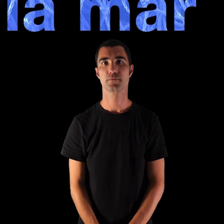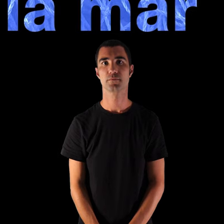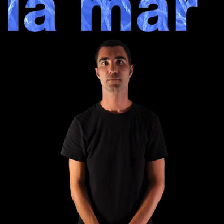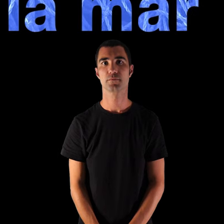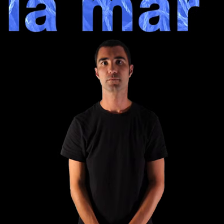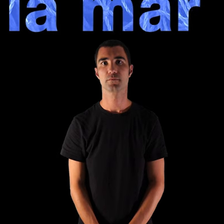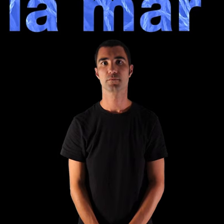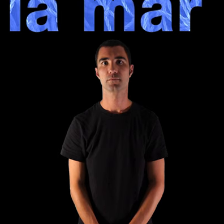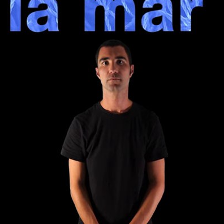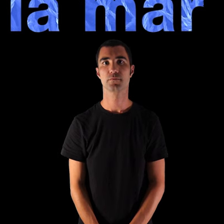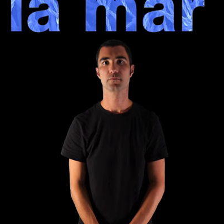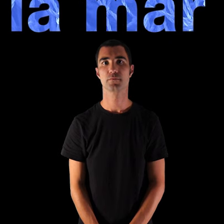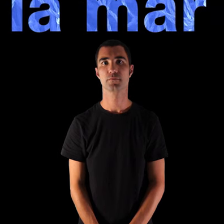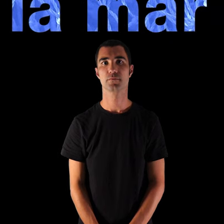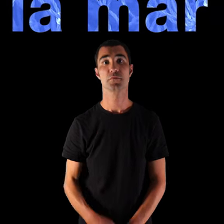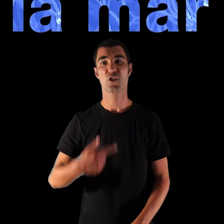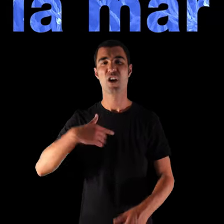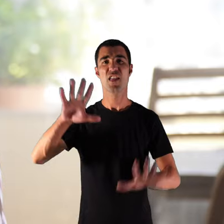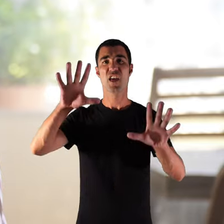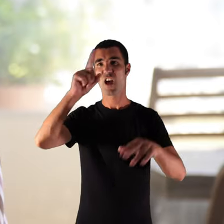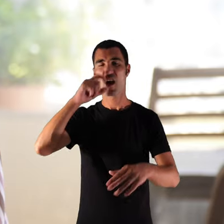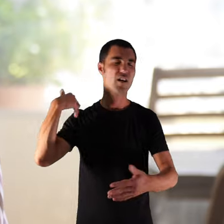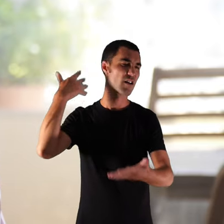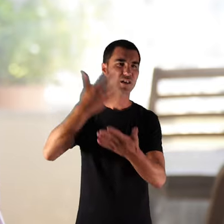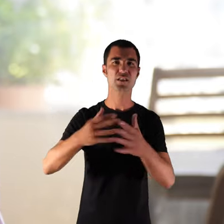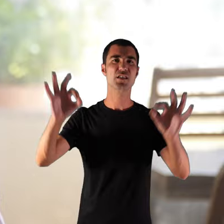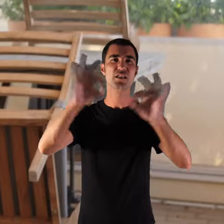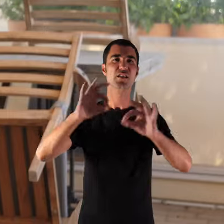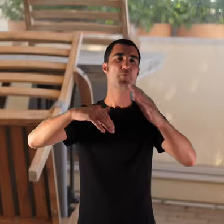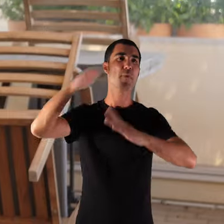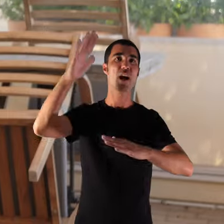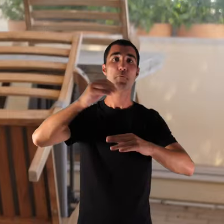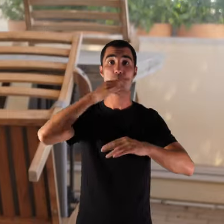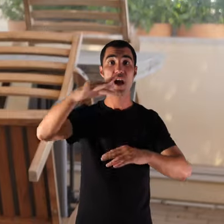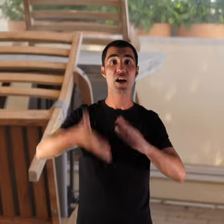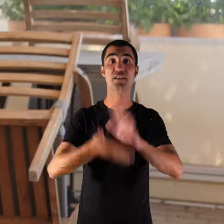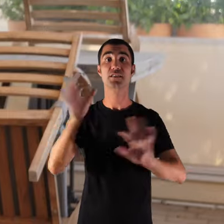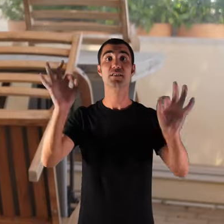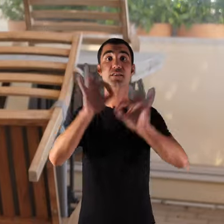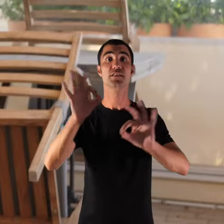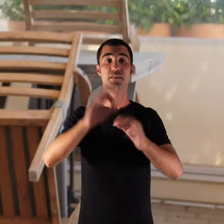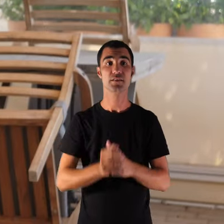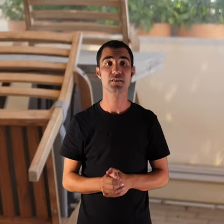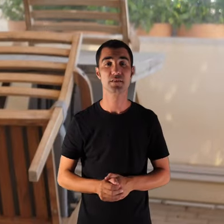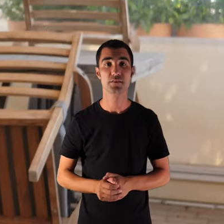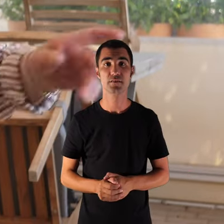T'he dit que fa més de 10 anys que no he sortit a la mà. Oh, més. I perquè l'he avorrido.